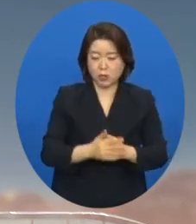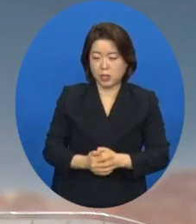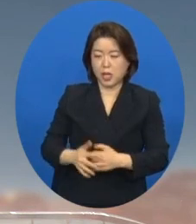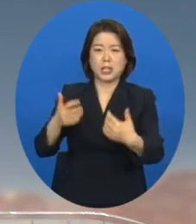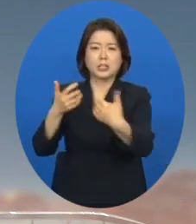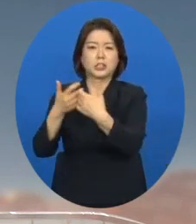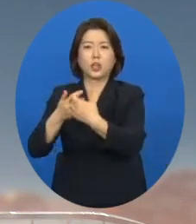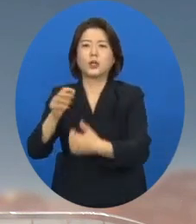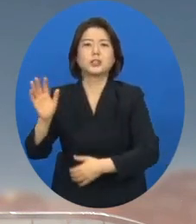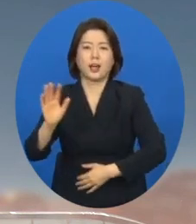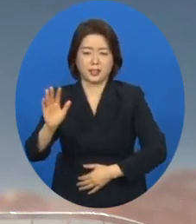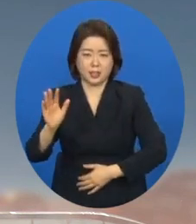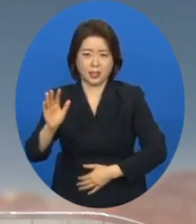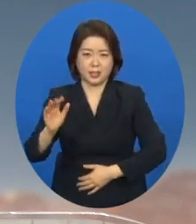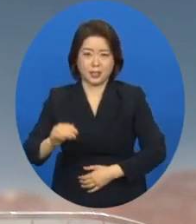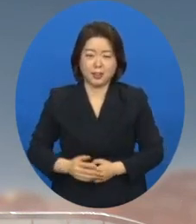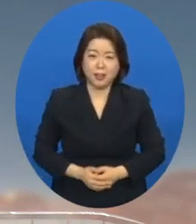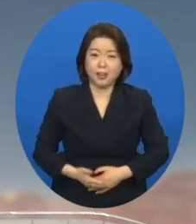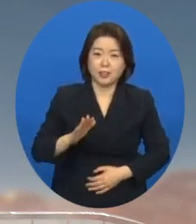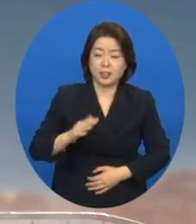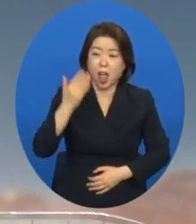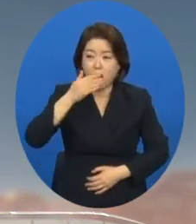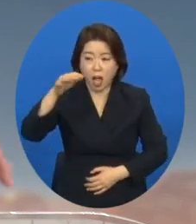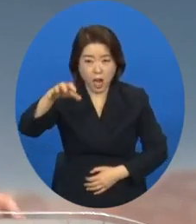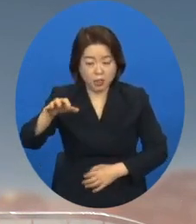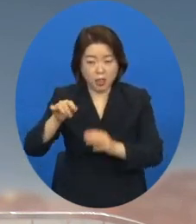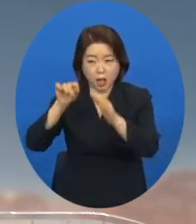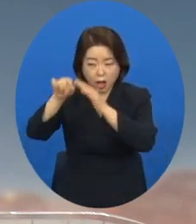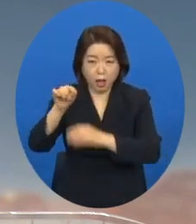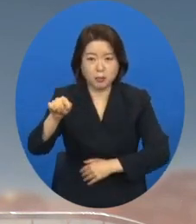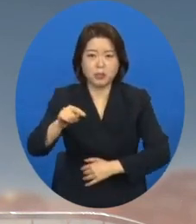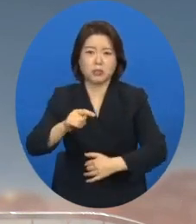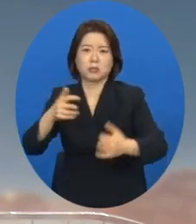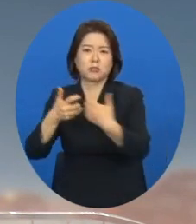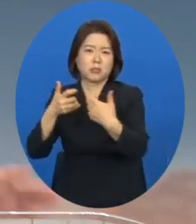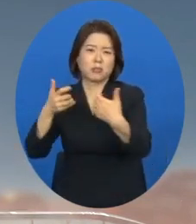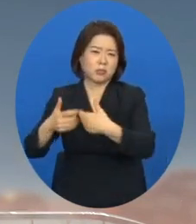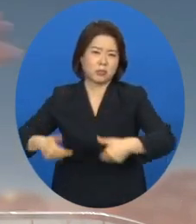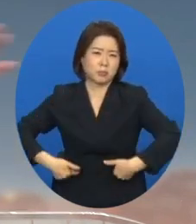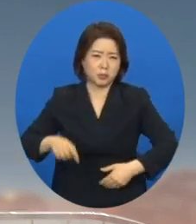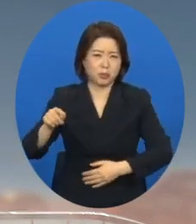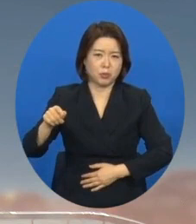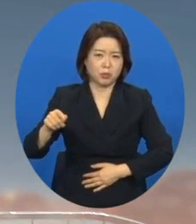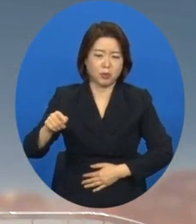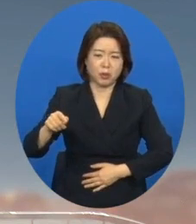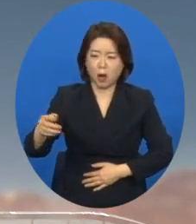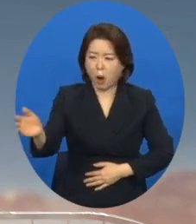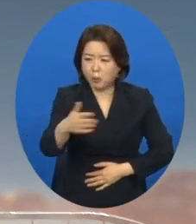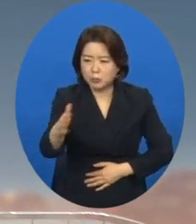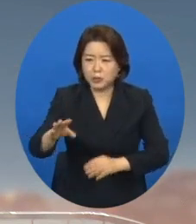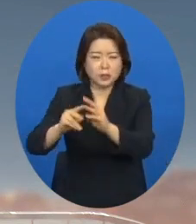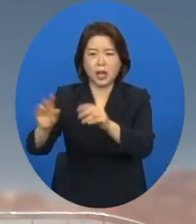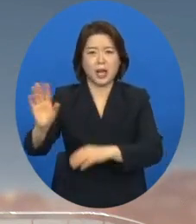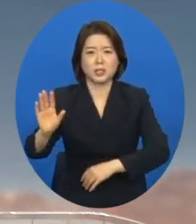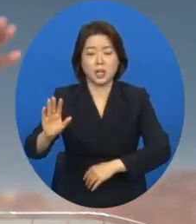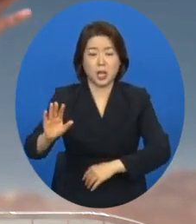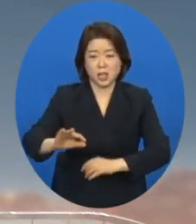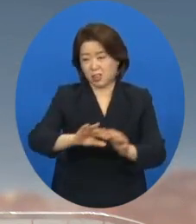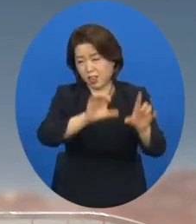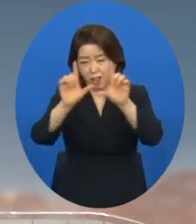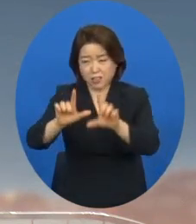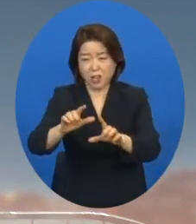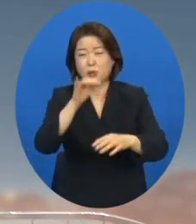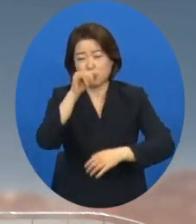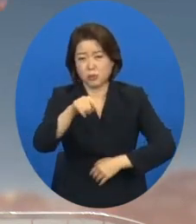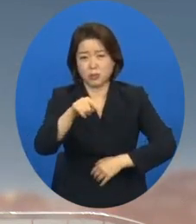볼 수는 없었어요. 근데 가나안 땅은 이제 전쟁을 해야 됩니다. 그 땅이 비어있는 땅이 아니에요. 그럼 뭐 굉장히